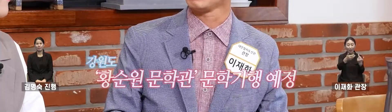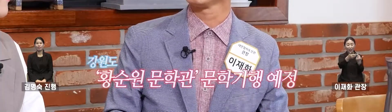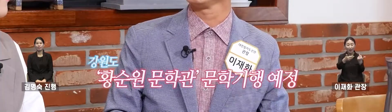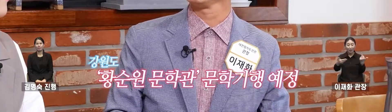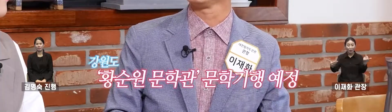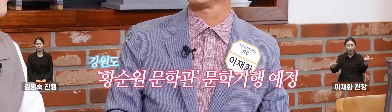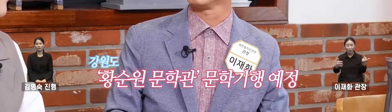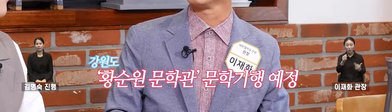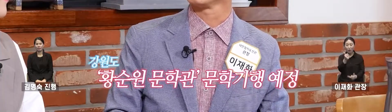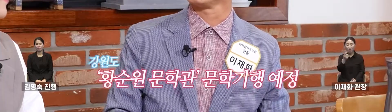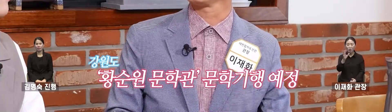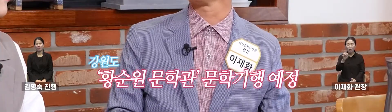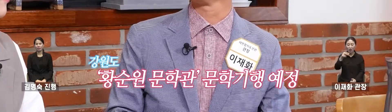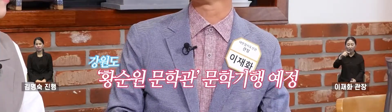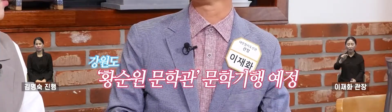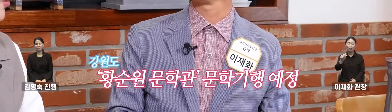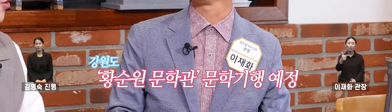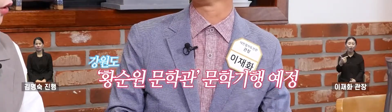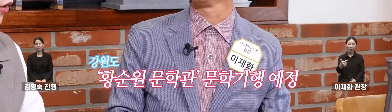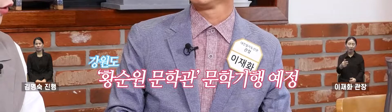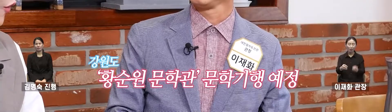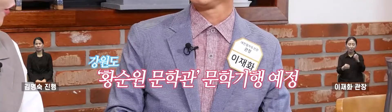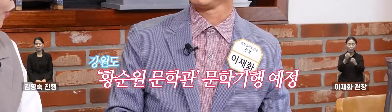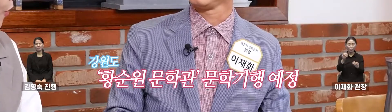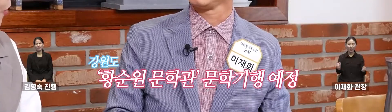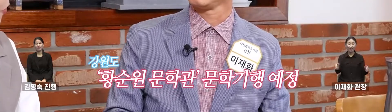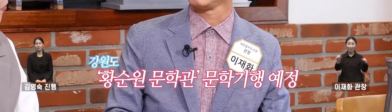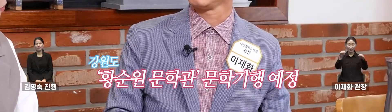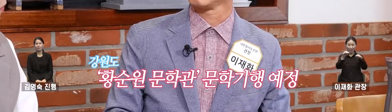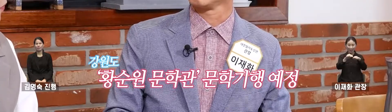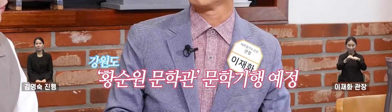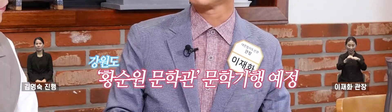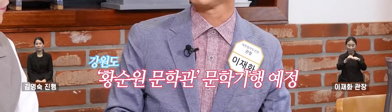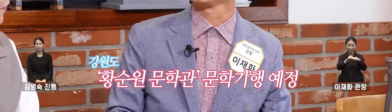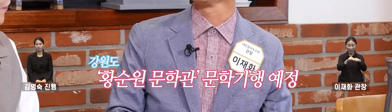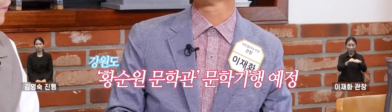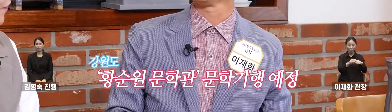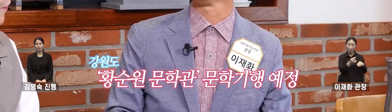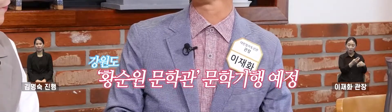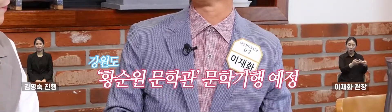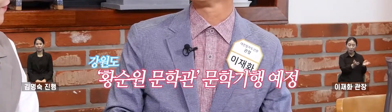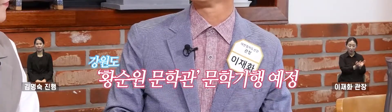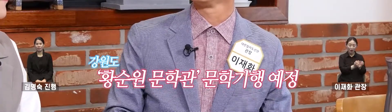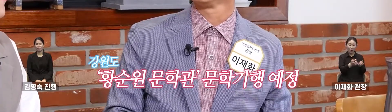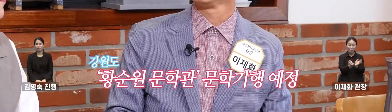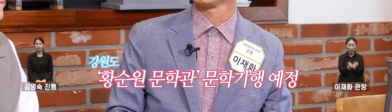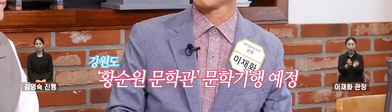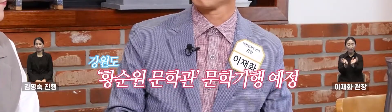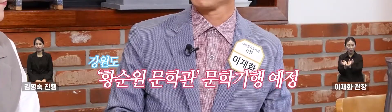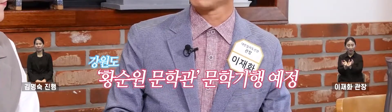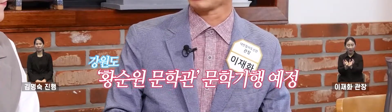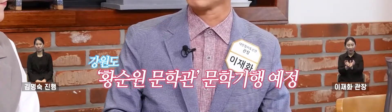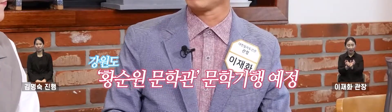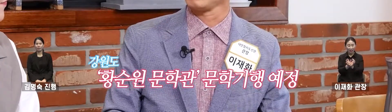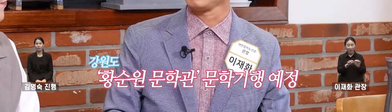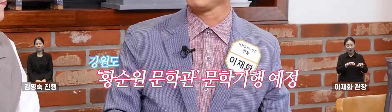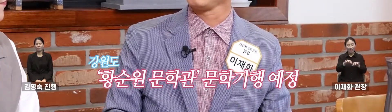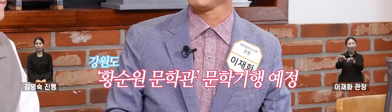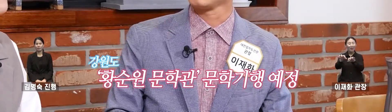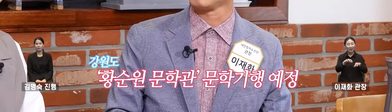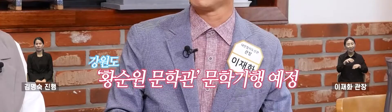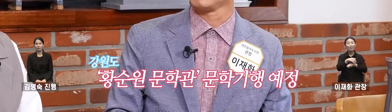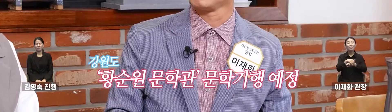강원도 황순원 문학관, 손학기 문학관에서 예. 몇 개 그룹으로 나눴어. 소규모로 갔다